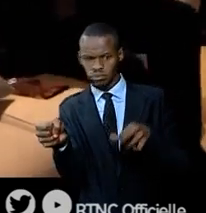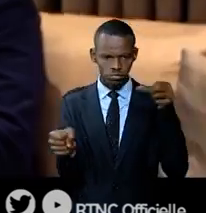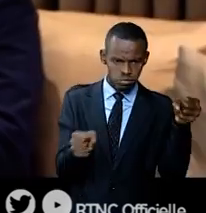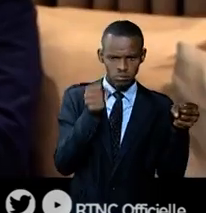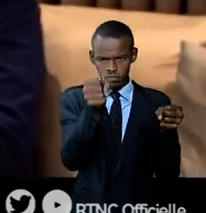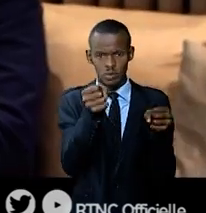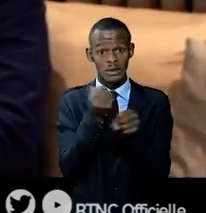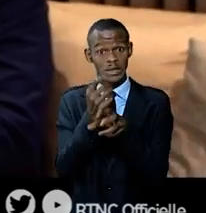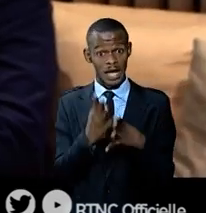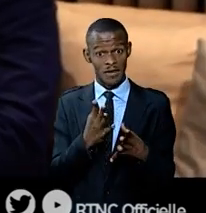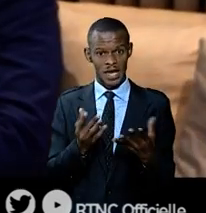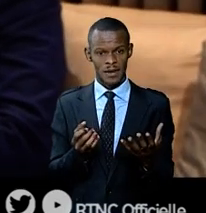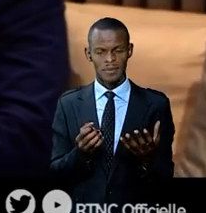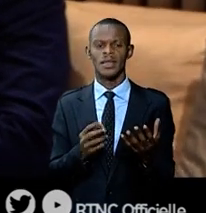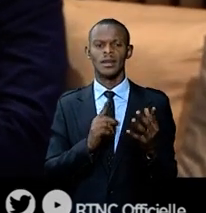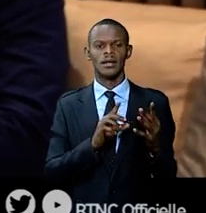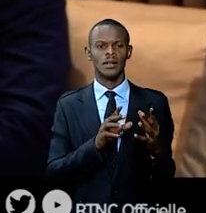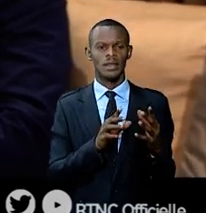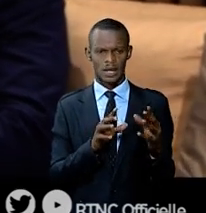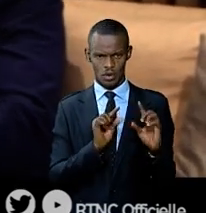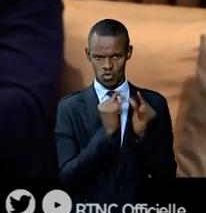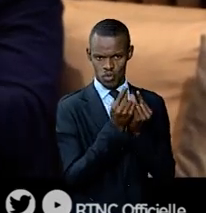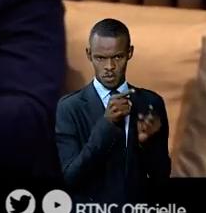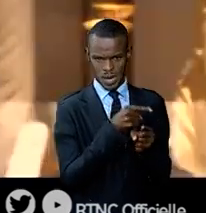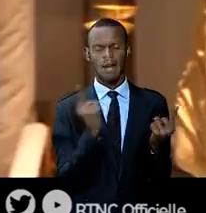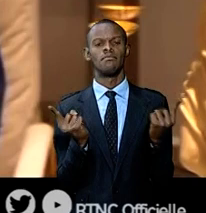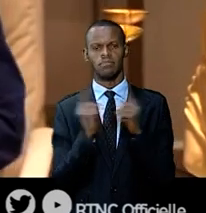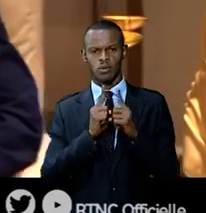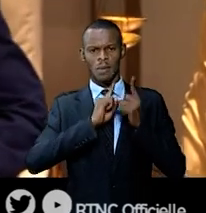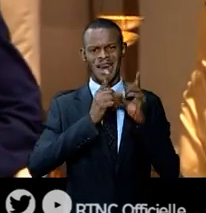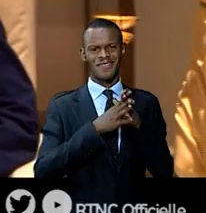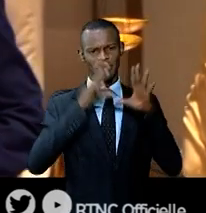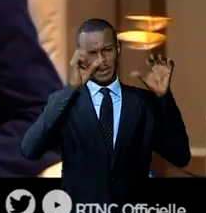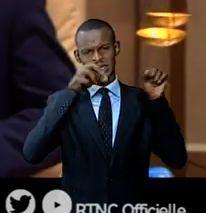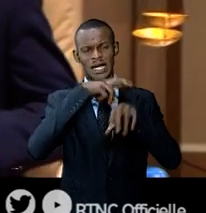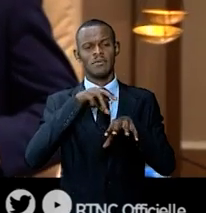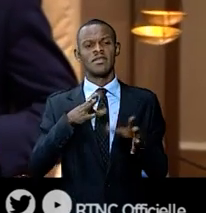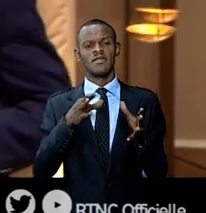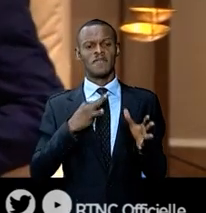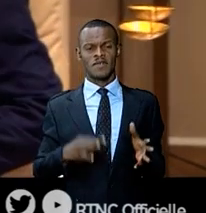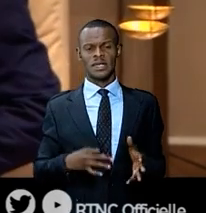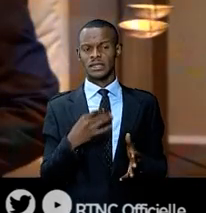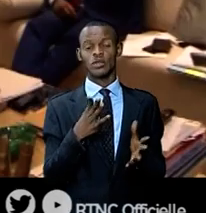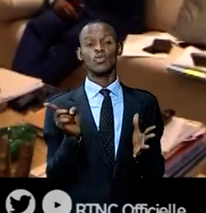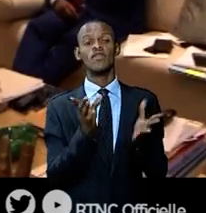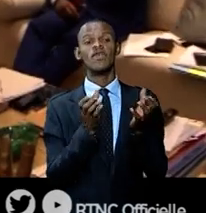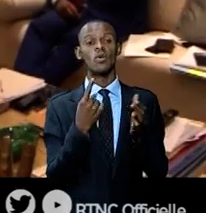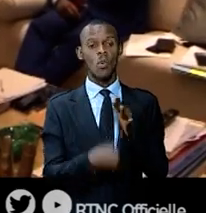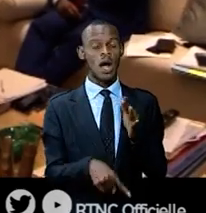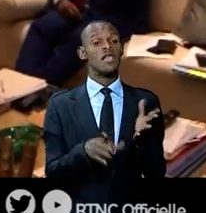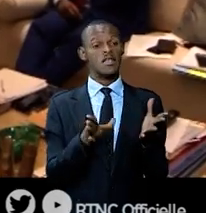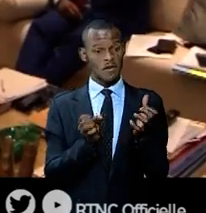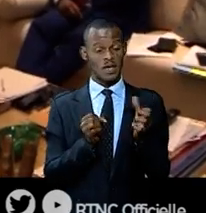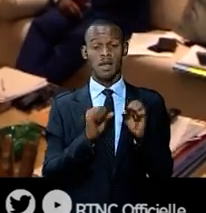privé. Le vœu du président de la République est de voir les entrepreneurs congolais responsables des PME et autres entreprises